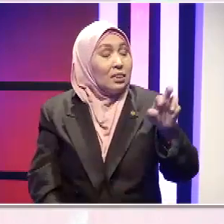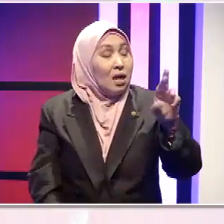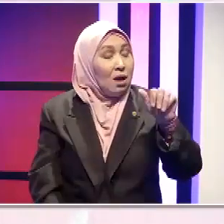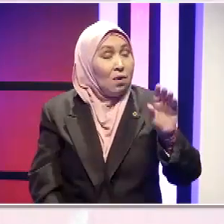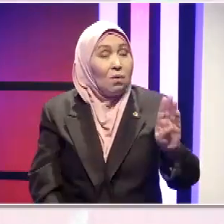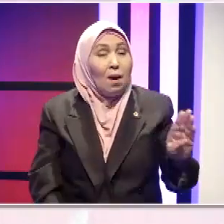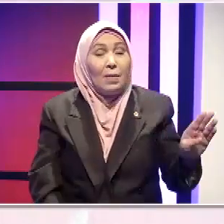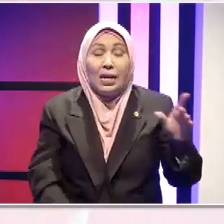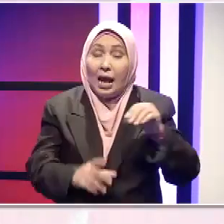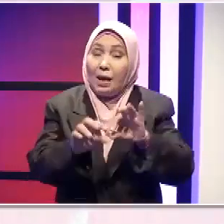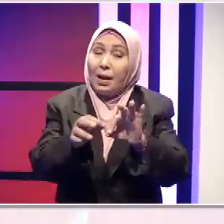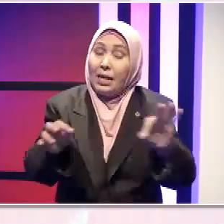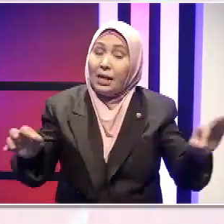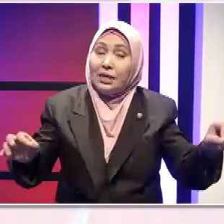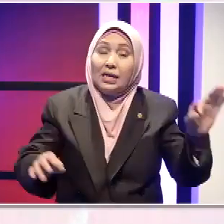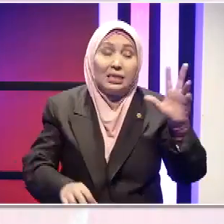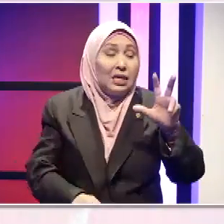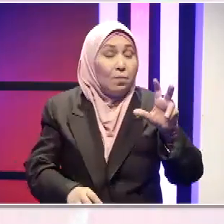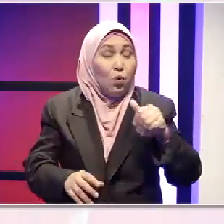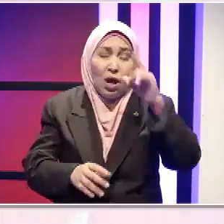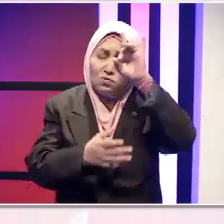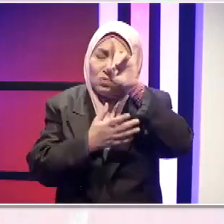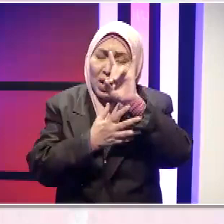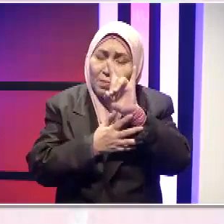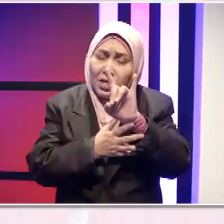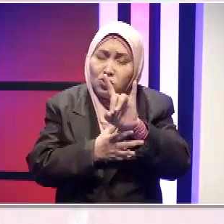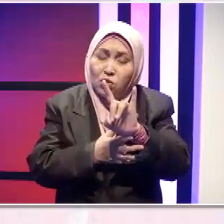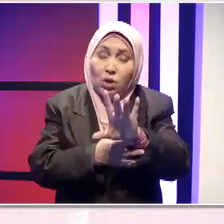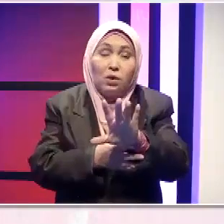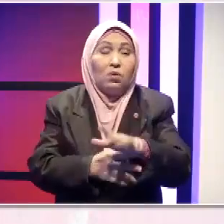nafsu dalam ayat yang ke-30 audzubillahiminasyaitonirojim